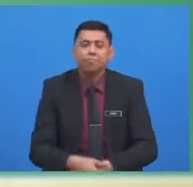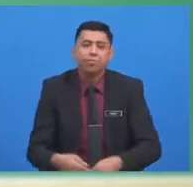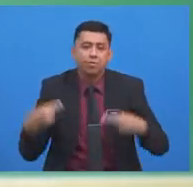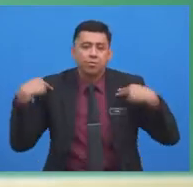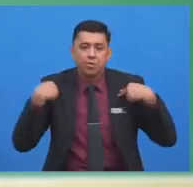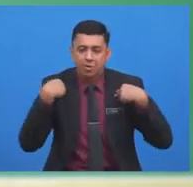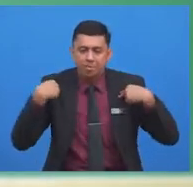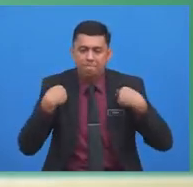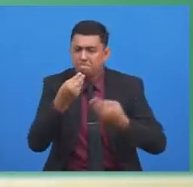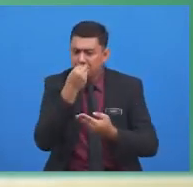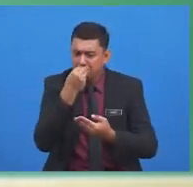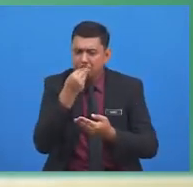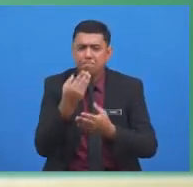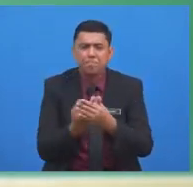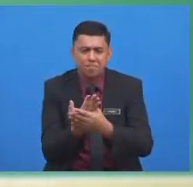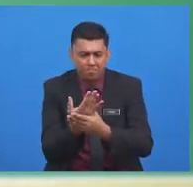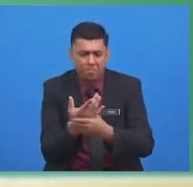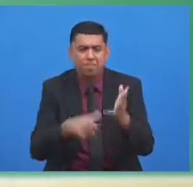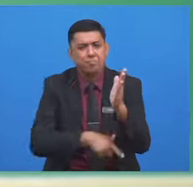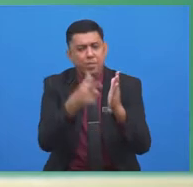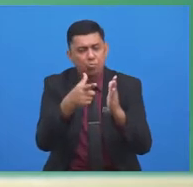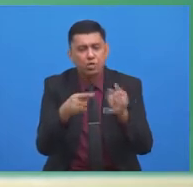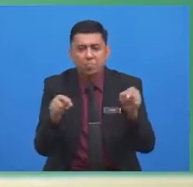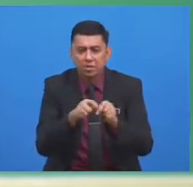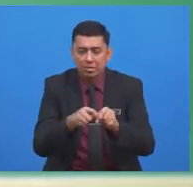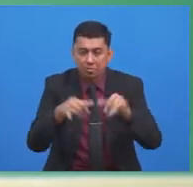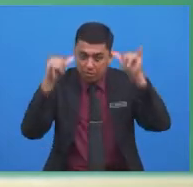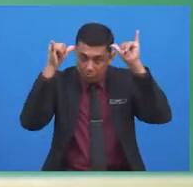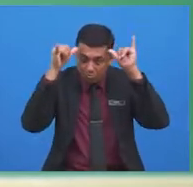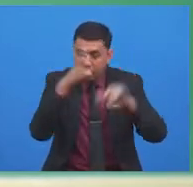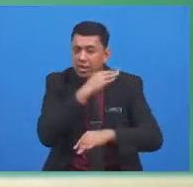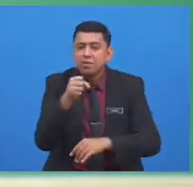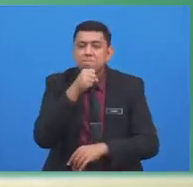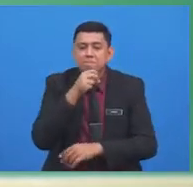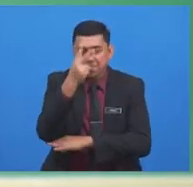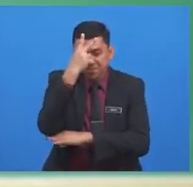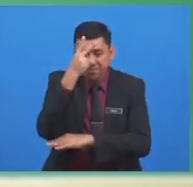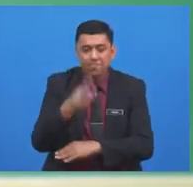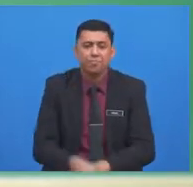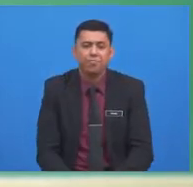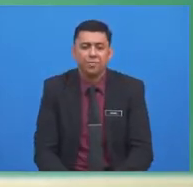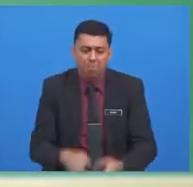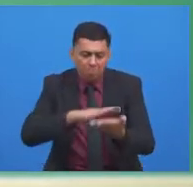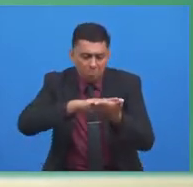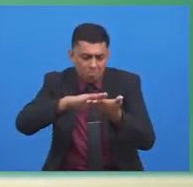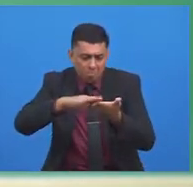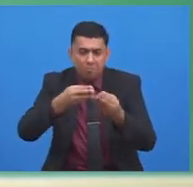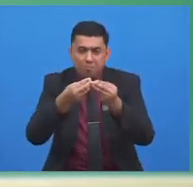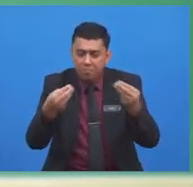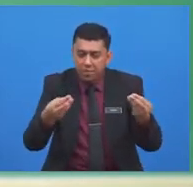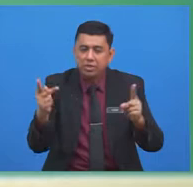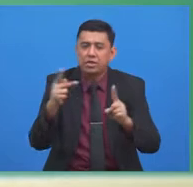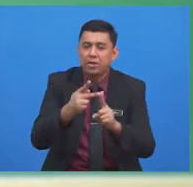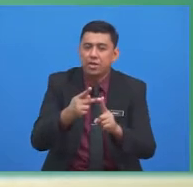Haiwan meragut rumput dengan berlebihan seperti lembu dan kambing mendedahkan permukaan tanah